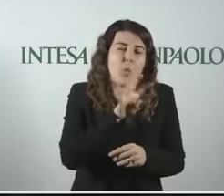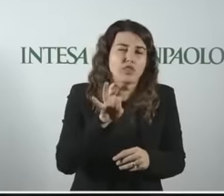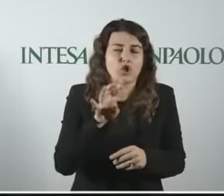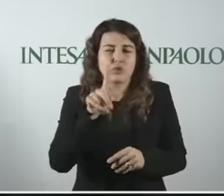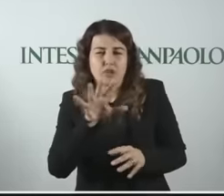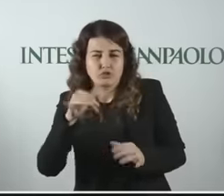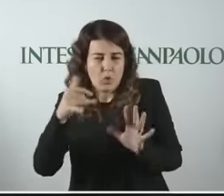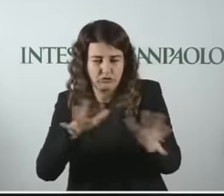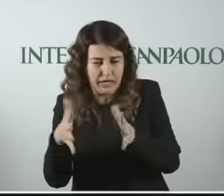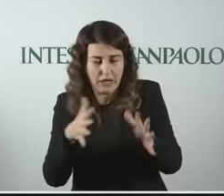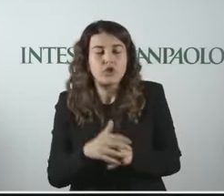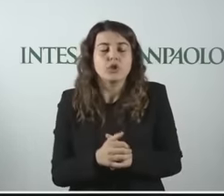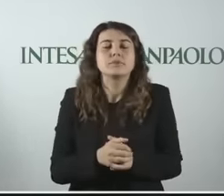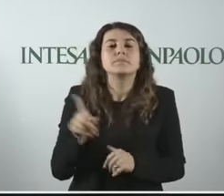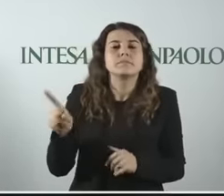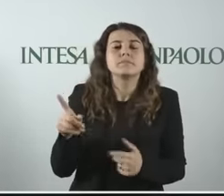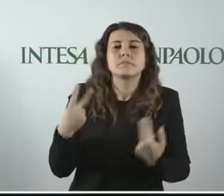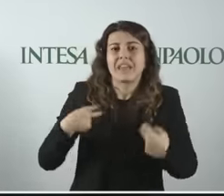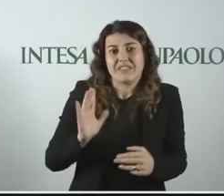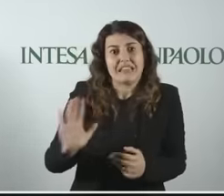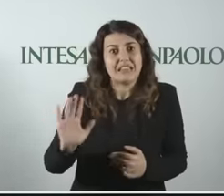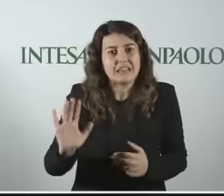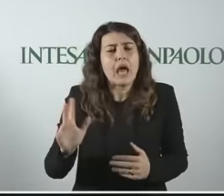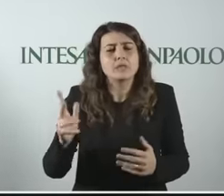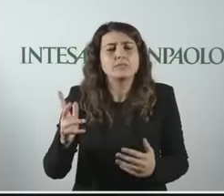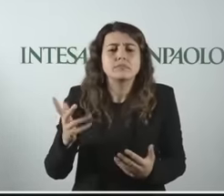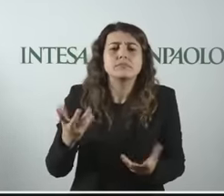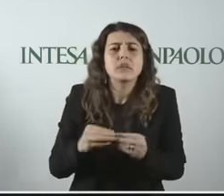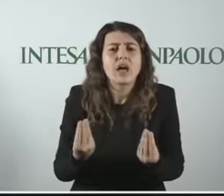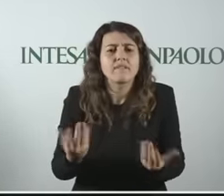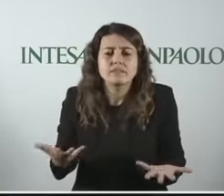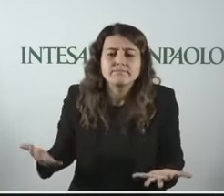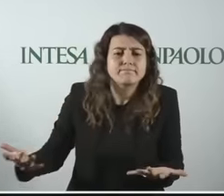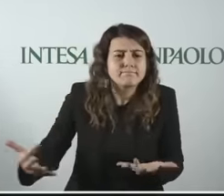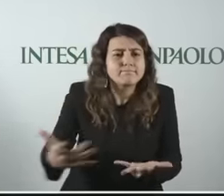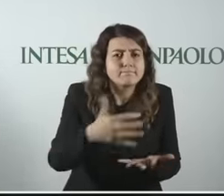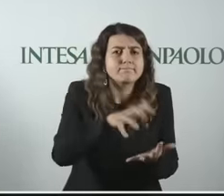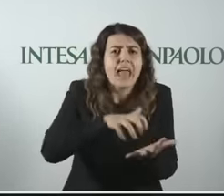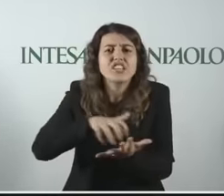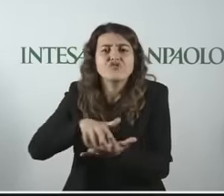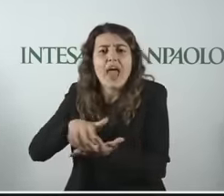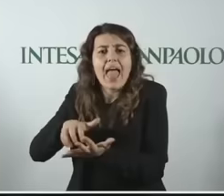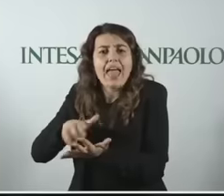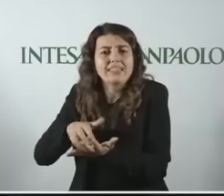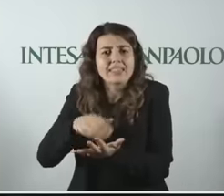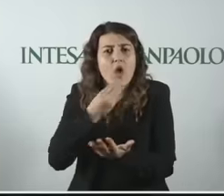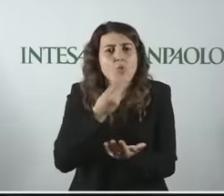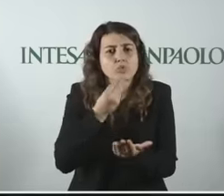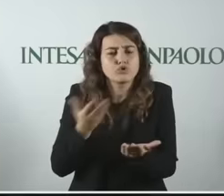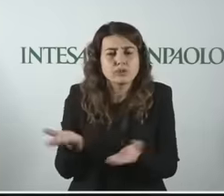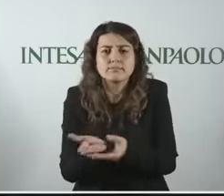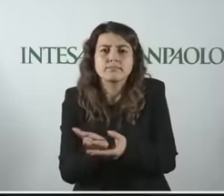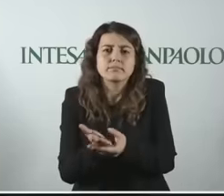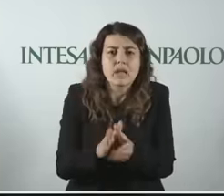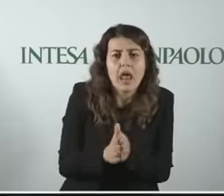500 fra mille cose che ha fatto ha raccolto un librone di ricette ma non solo